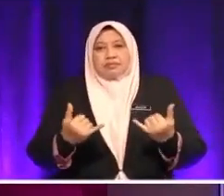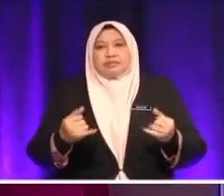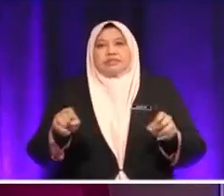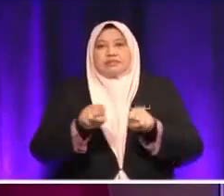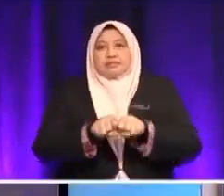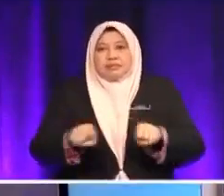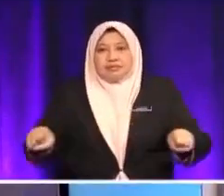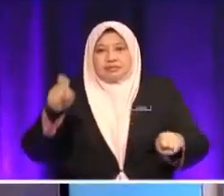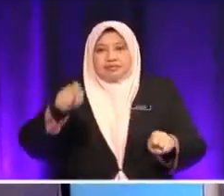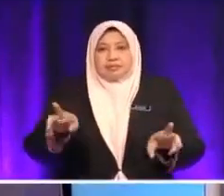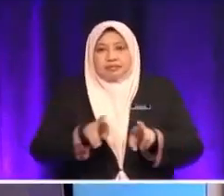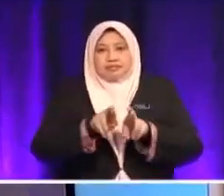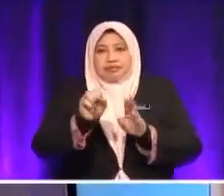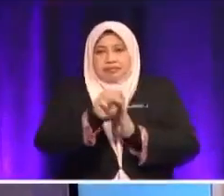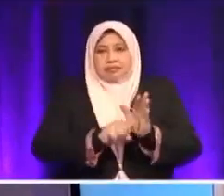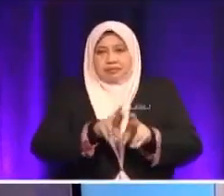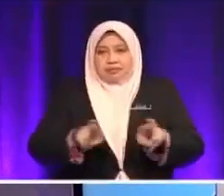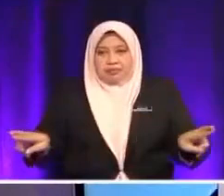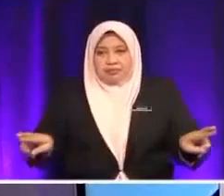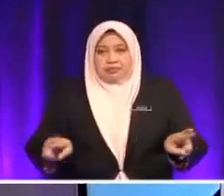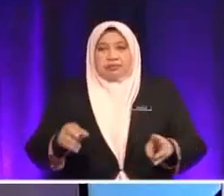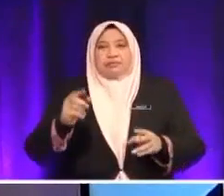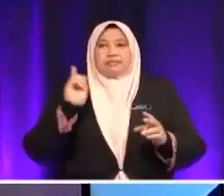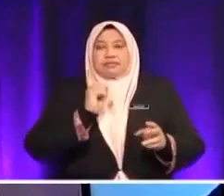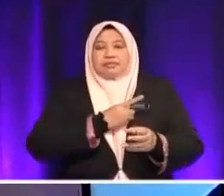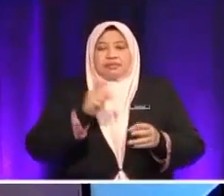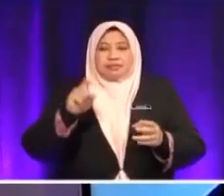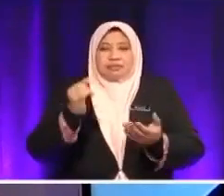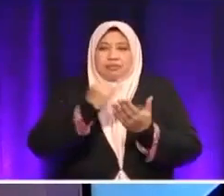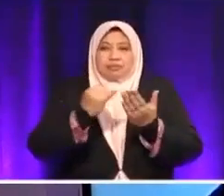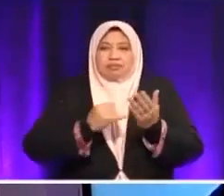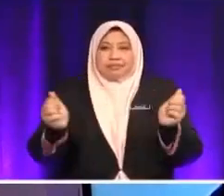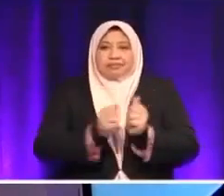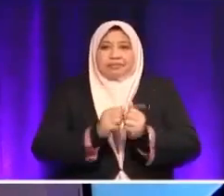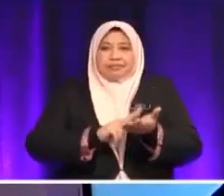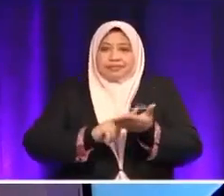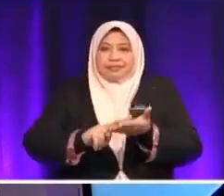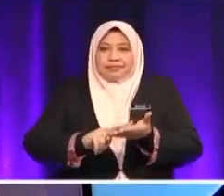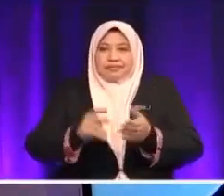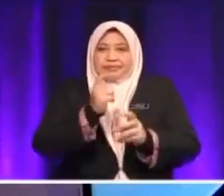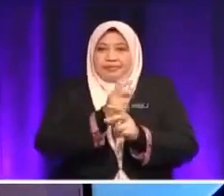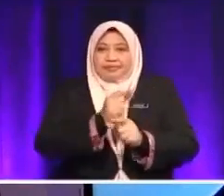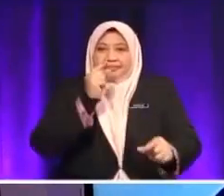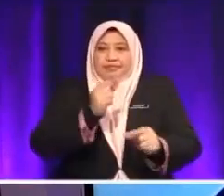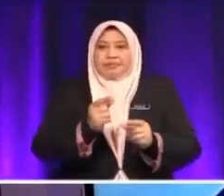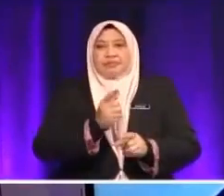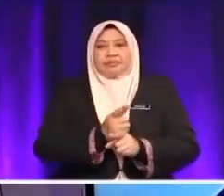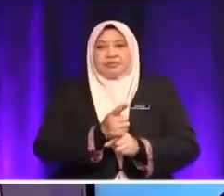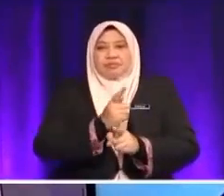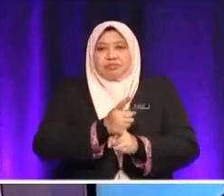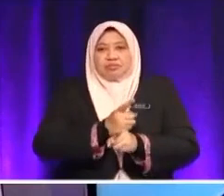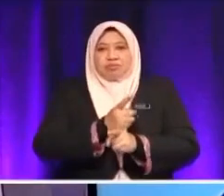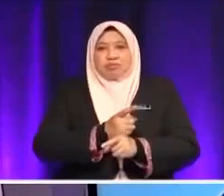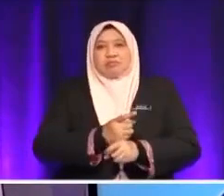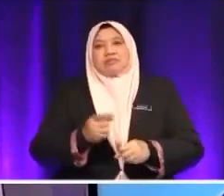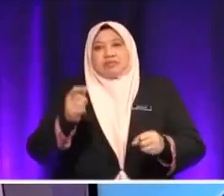seragam Saya setuju tapi sekarang kita akan melihat sebentar tentunya